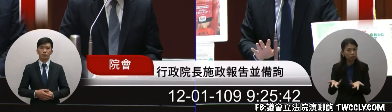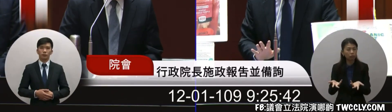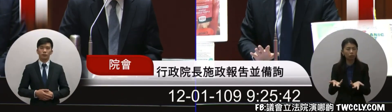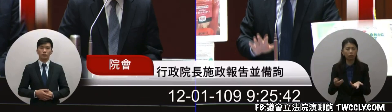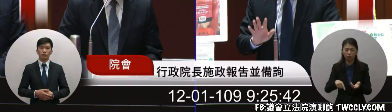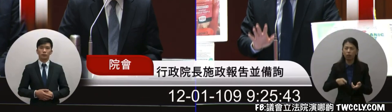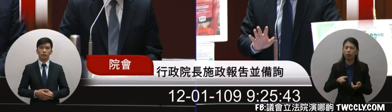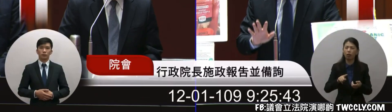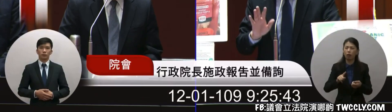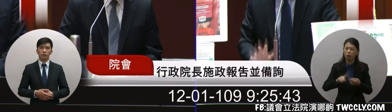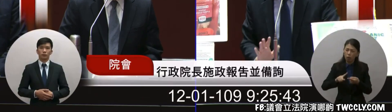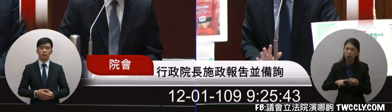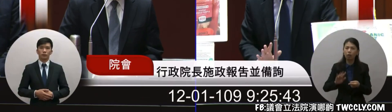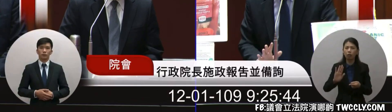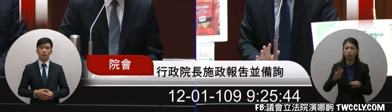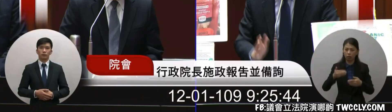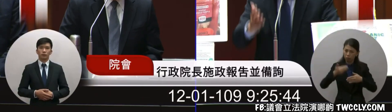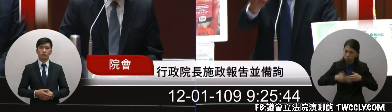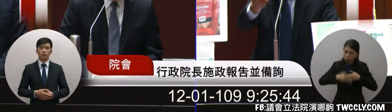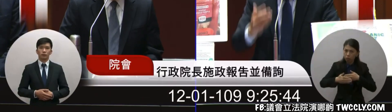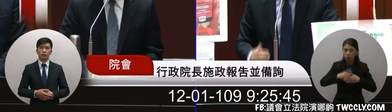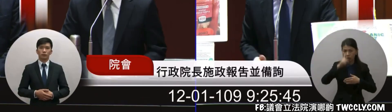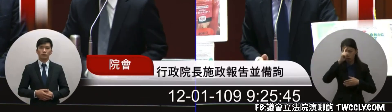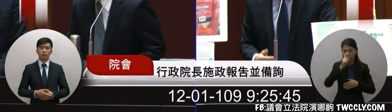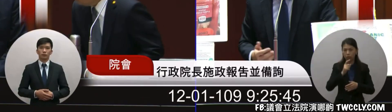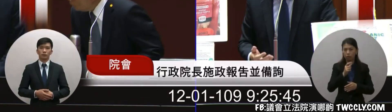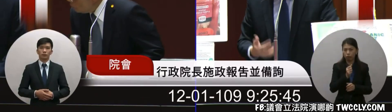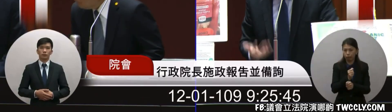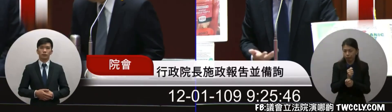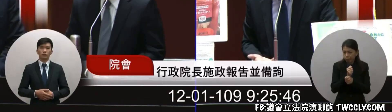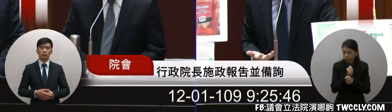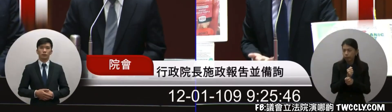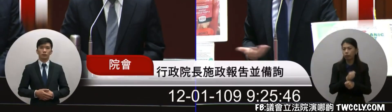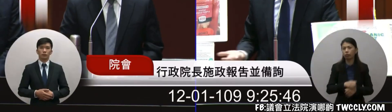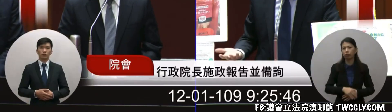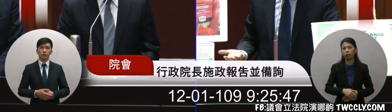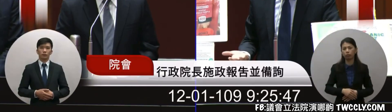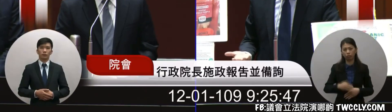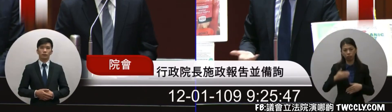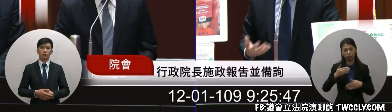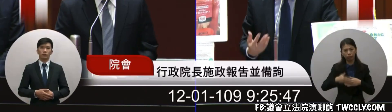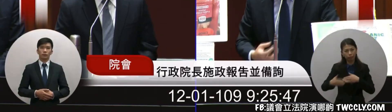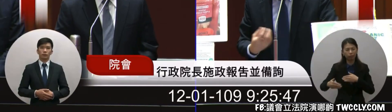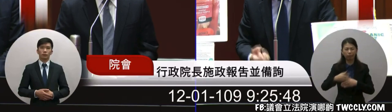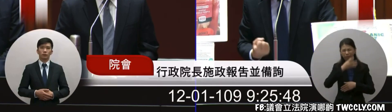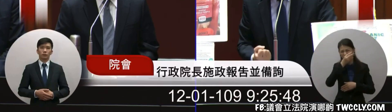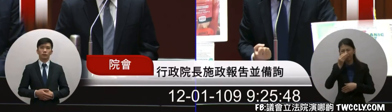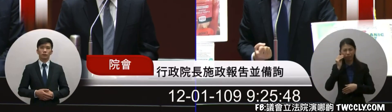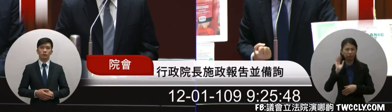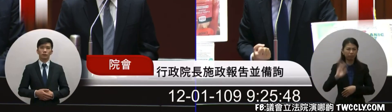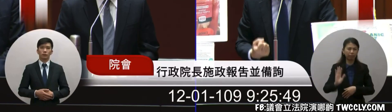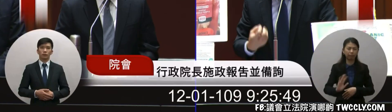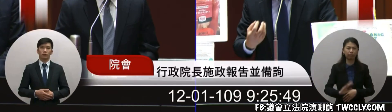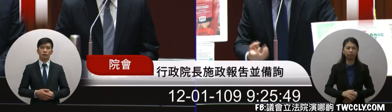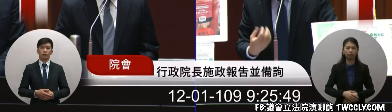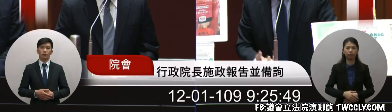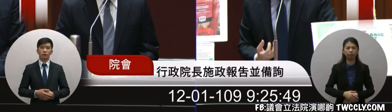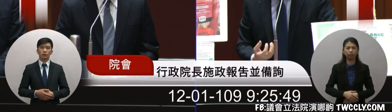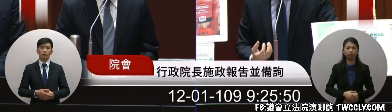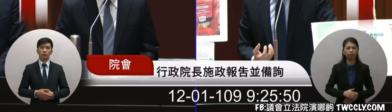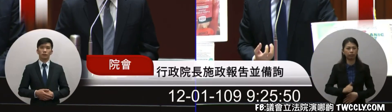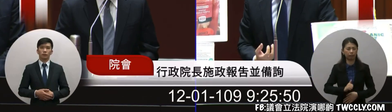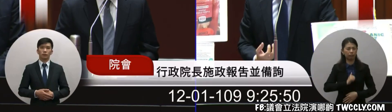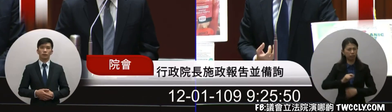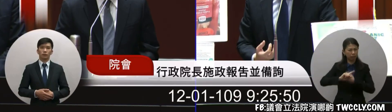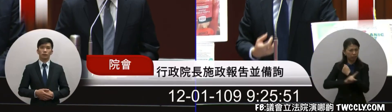对的事，但是说在程序上呢，好，那当然主委也上来，在程序上这个地方 未来你们可不可以能够真的就是